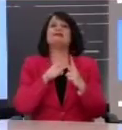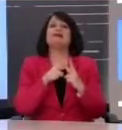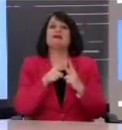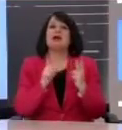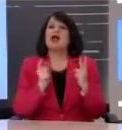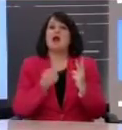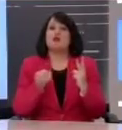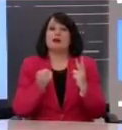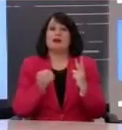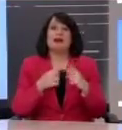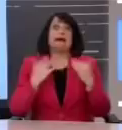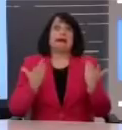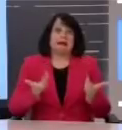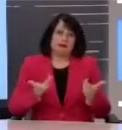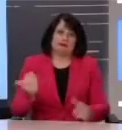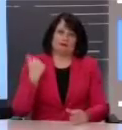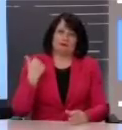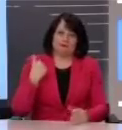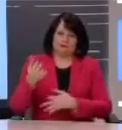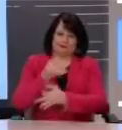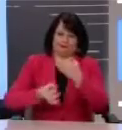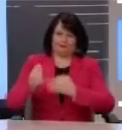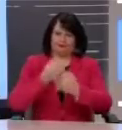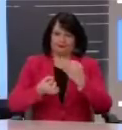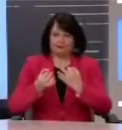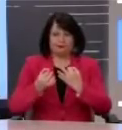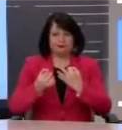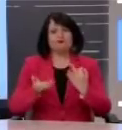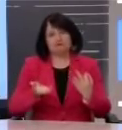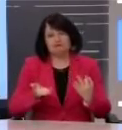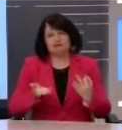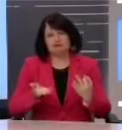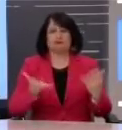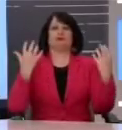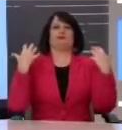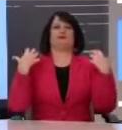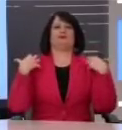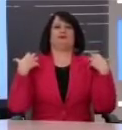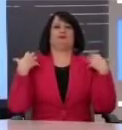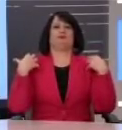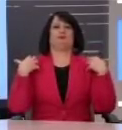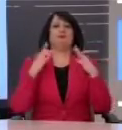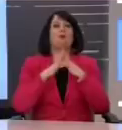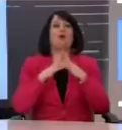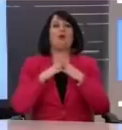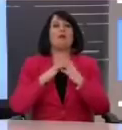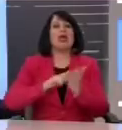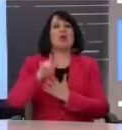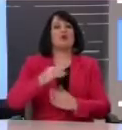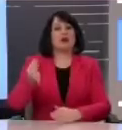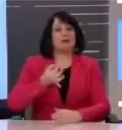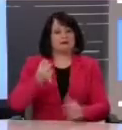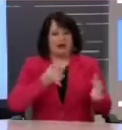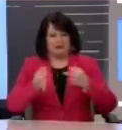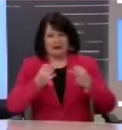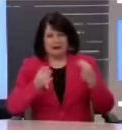Ή να εισακούσουμε τις επανειλημμένες συστάσεις των αξιωματικών και των στελεχών της πολεμικής αεροπορίας,